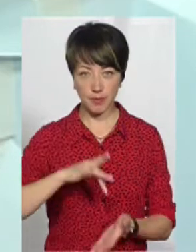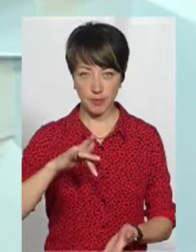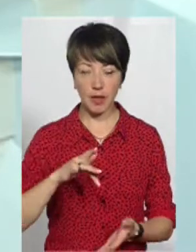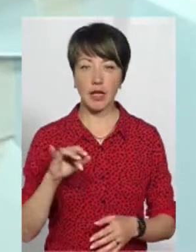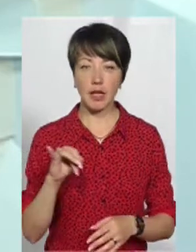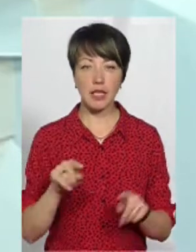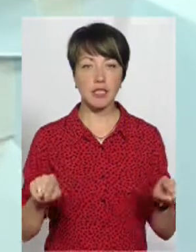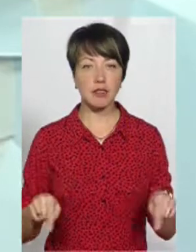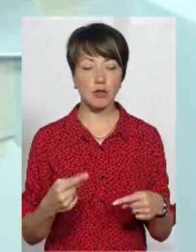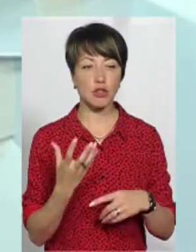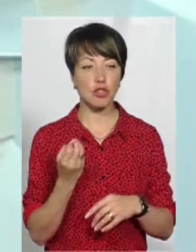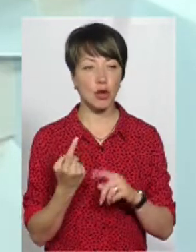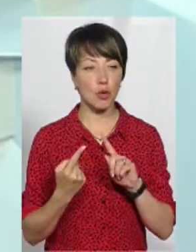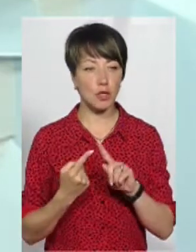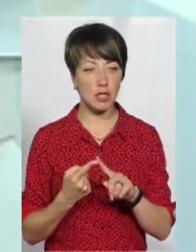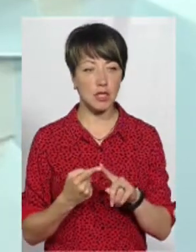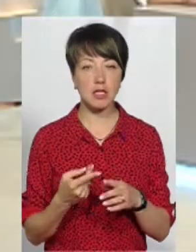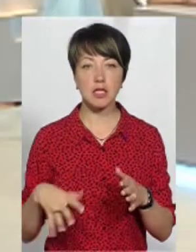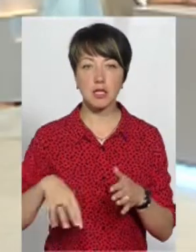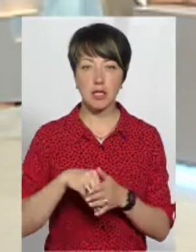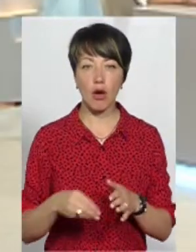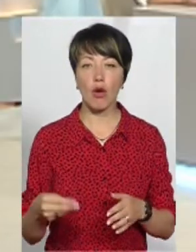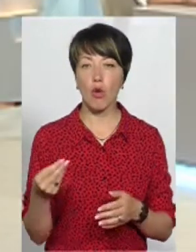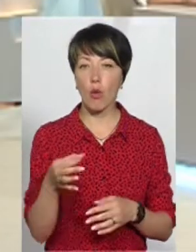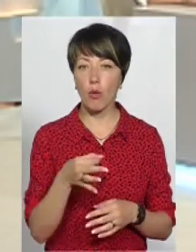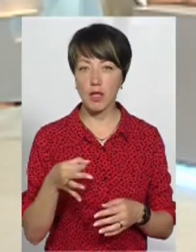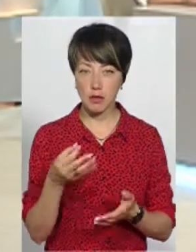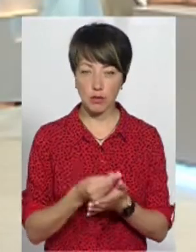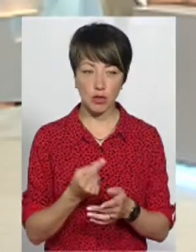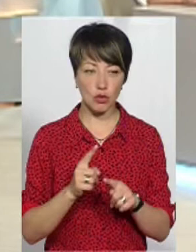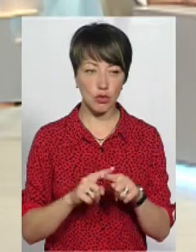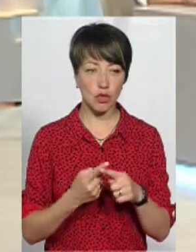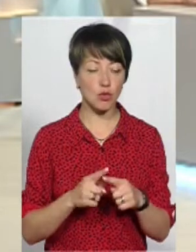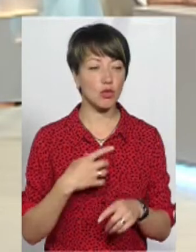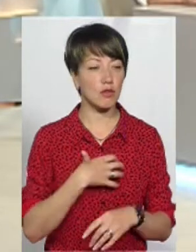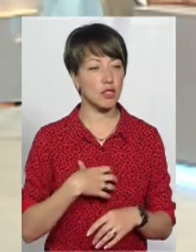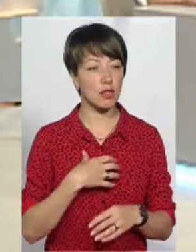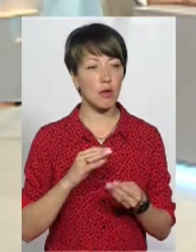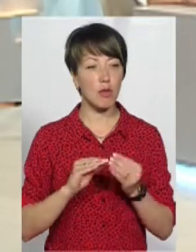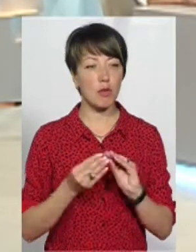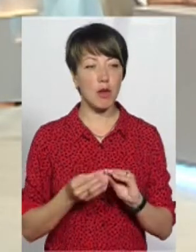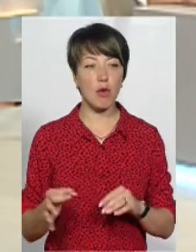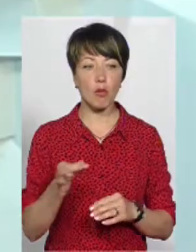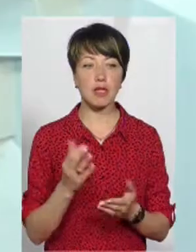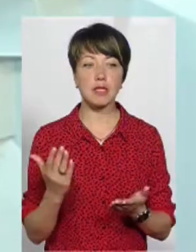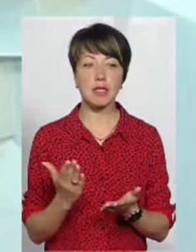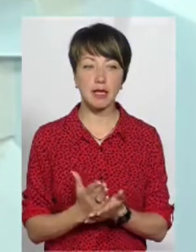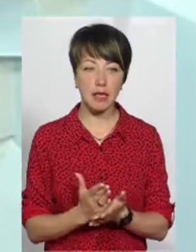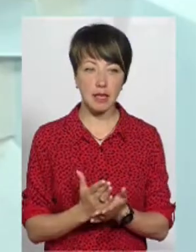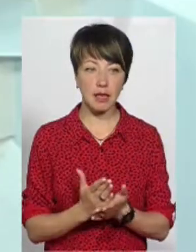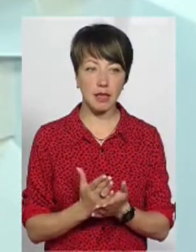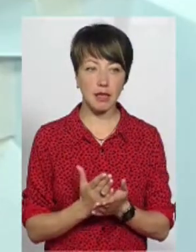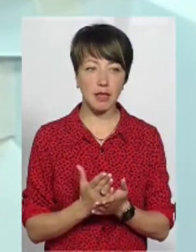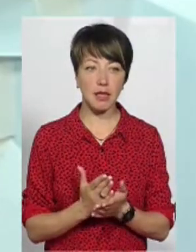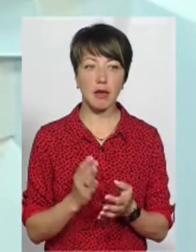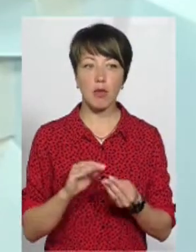і створюється ще один, зокрема, за кошти обласного бюджету, і це дуже важливо. Проблемою області є, знову, теж